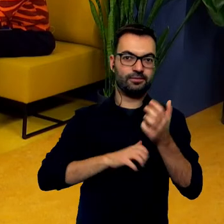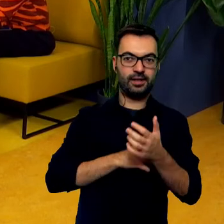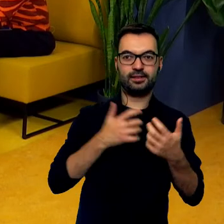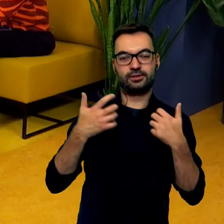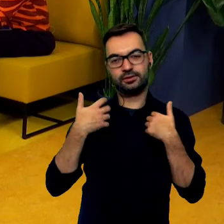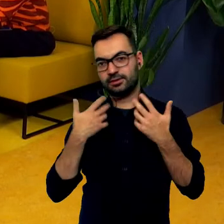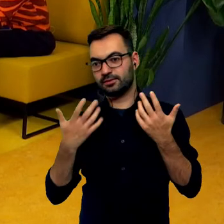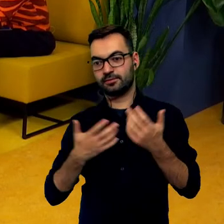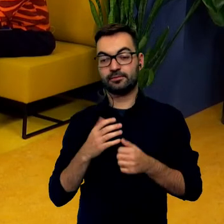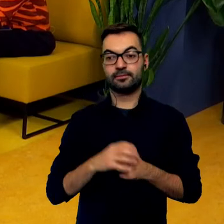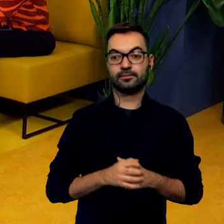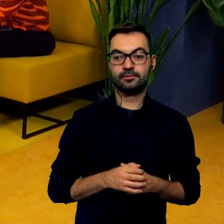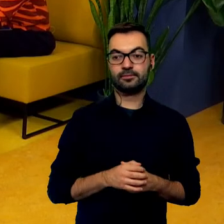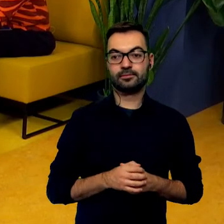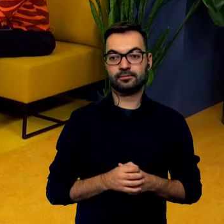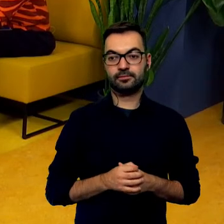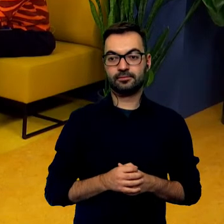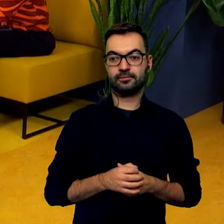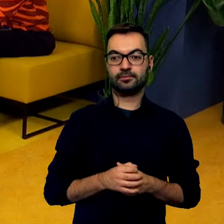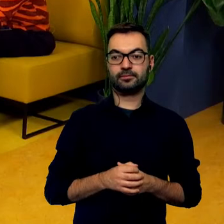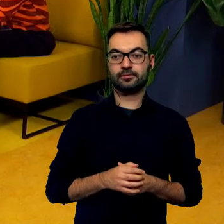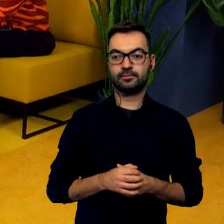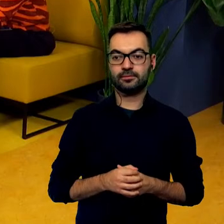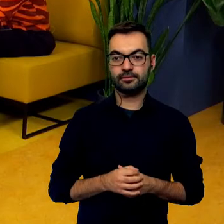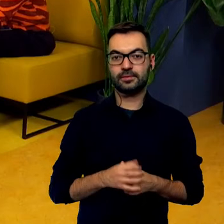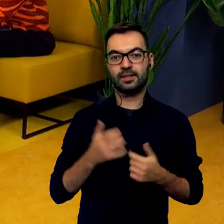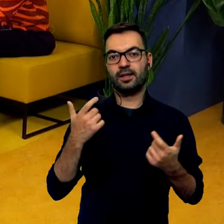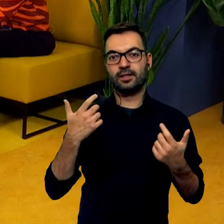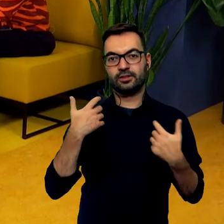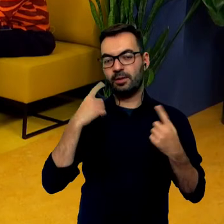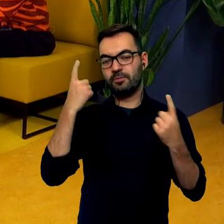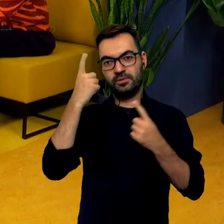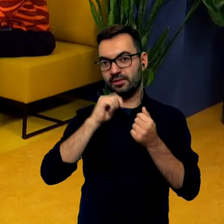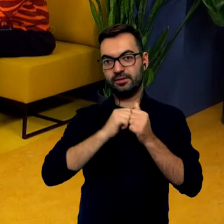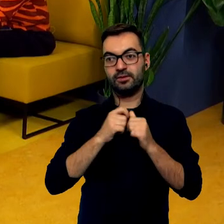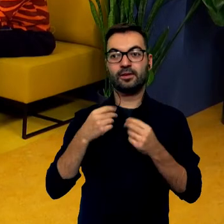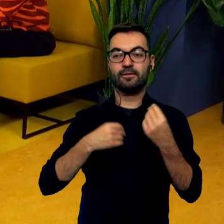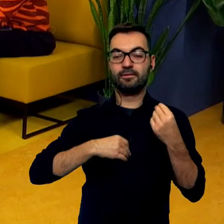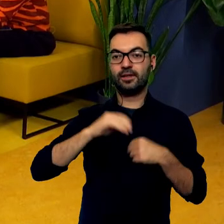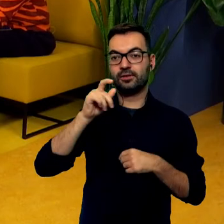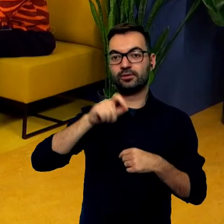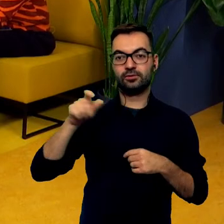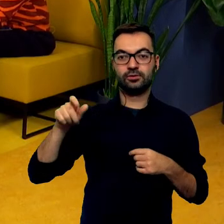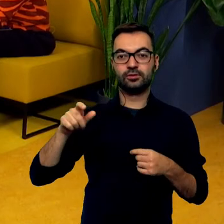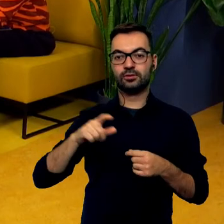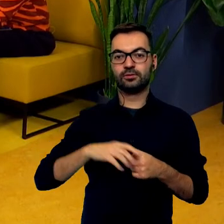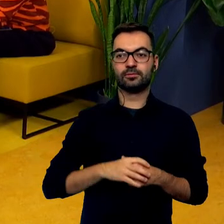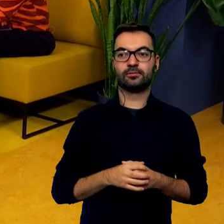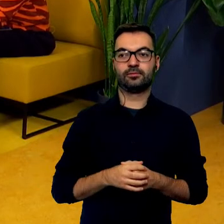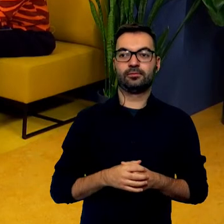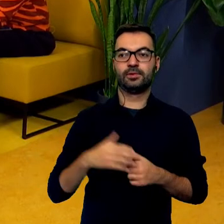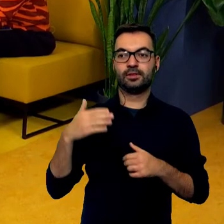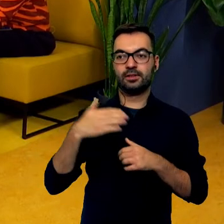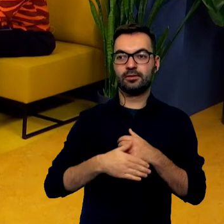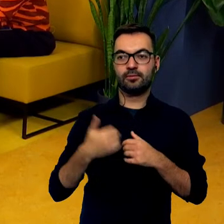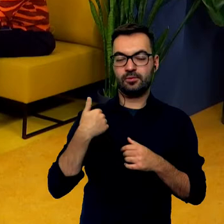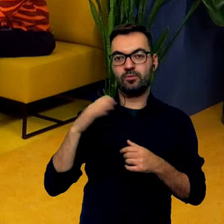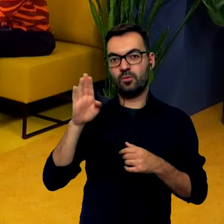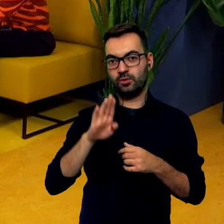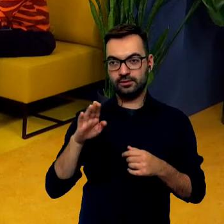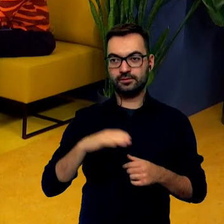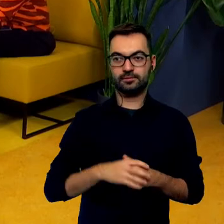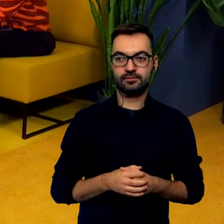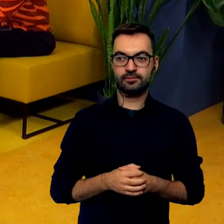trajektorii ludzkości, czy sposobu myślenia, czy funkcjonowania, w większości tych dróg na końcu pojawiał się